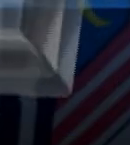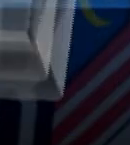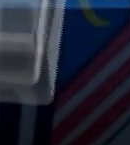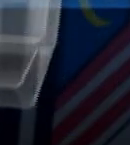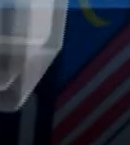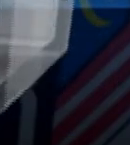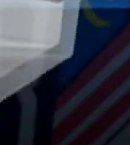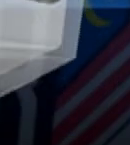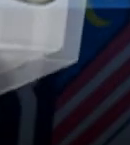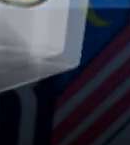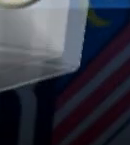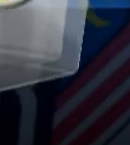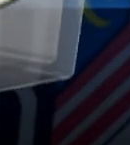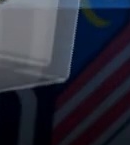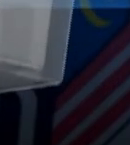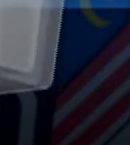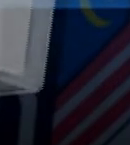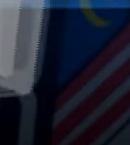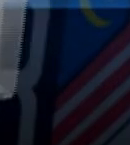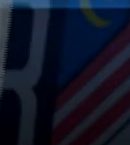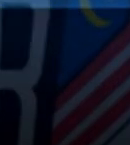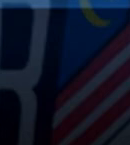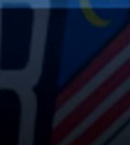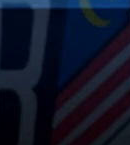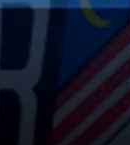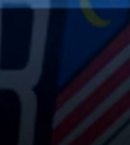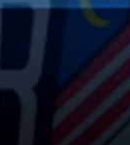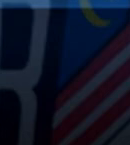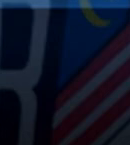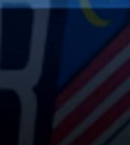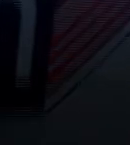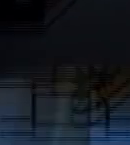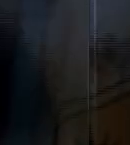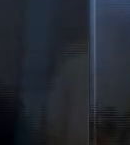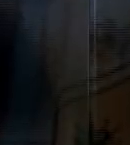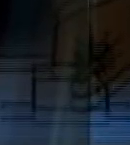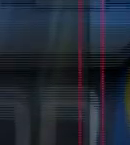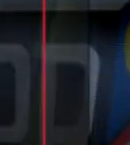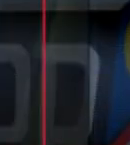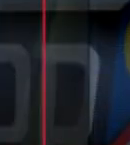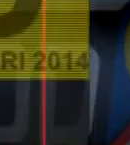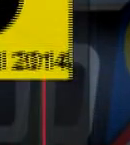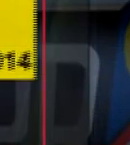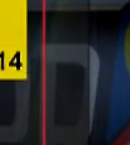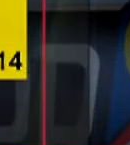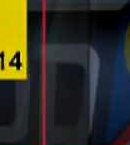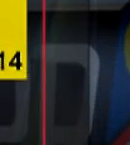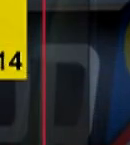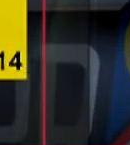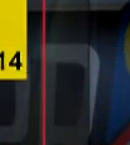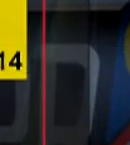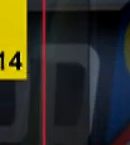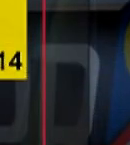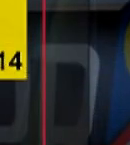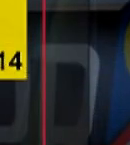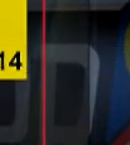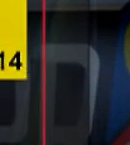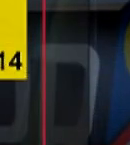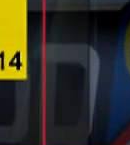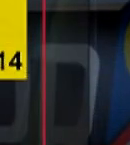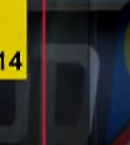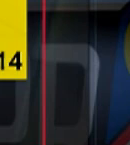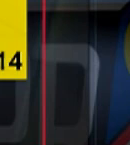2011 pilihan Raya kecil m25 Kajang read pilihan Raya